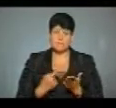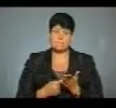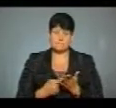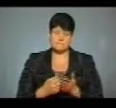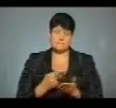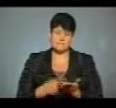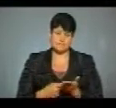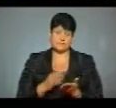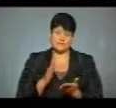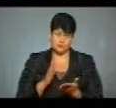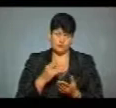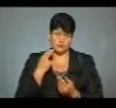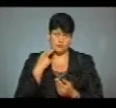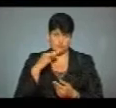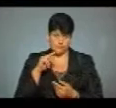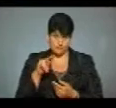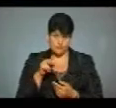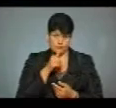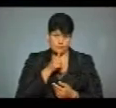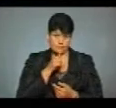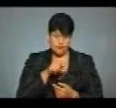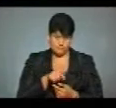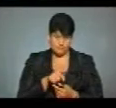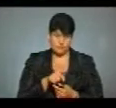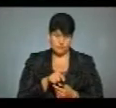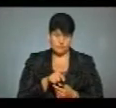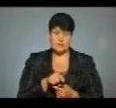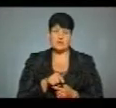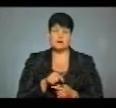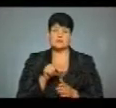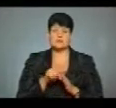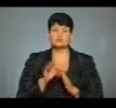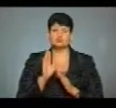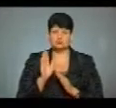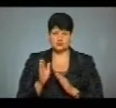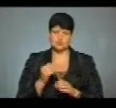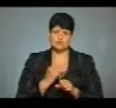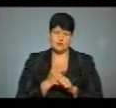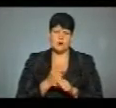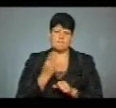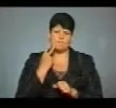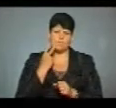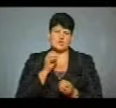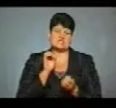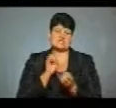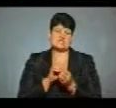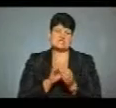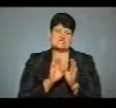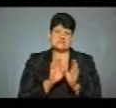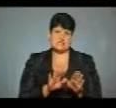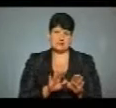підтвердиться цей експеримент практично, значить, буде встановлено постійно в тому